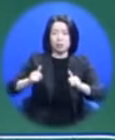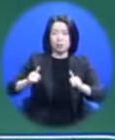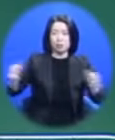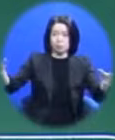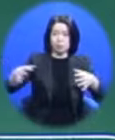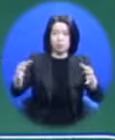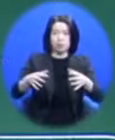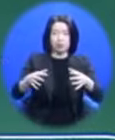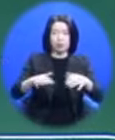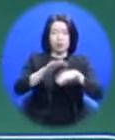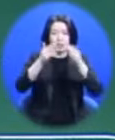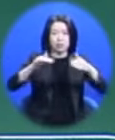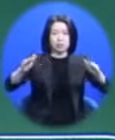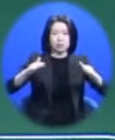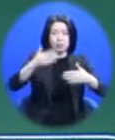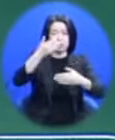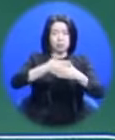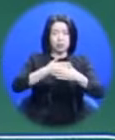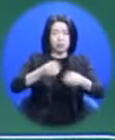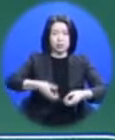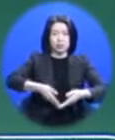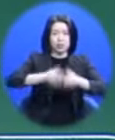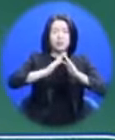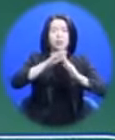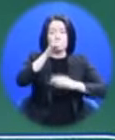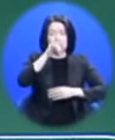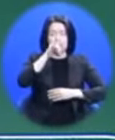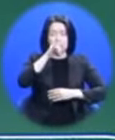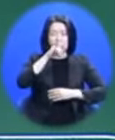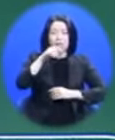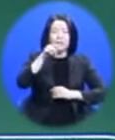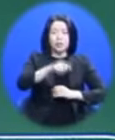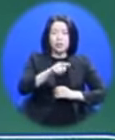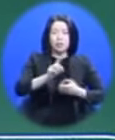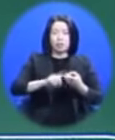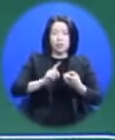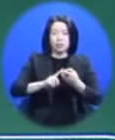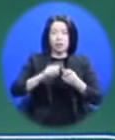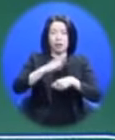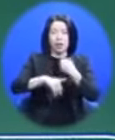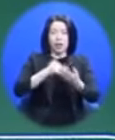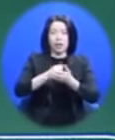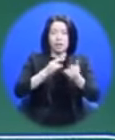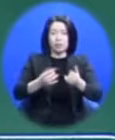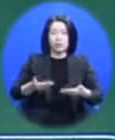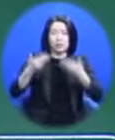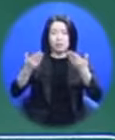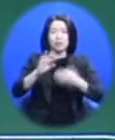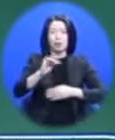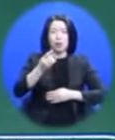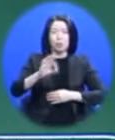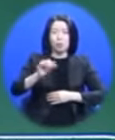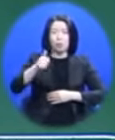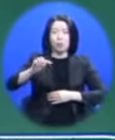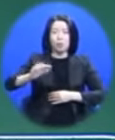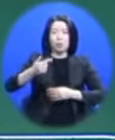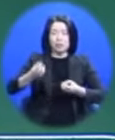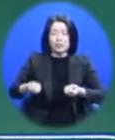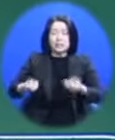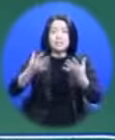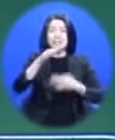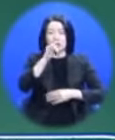성벽을 재건을 합니다. 그리고는 이 성벽을 하나님 앞에 올려드리는 봉헌식을 하게 되는데 그 봉헌식을 할